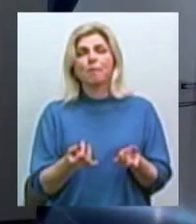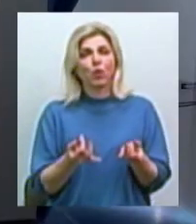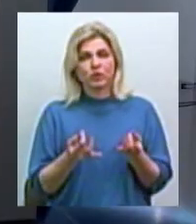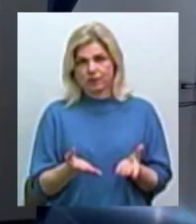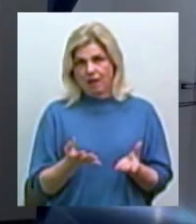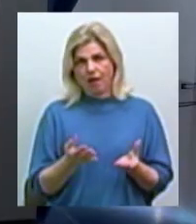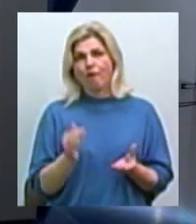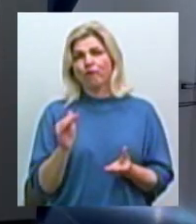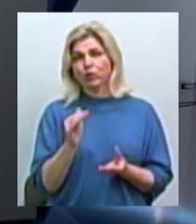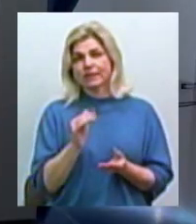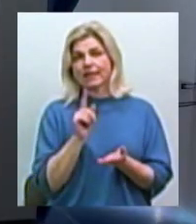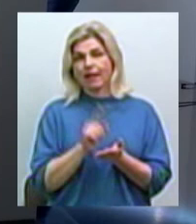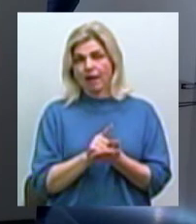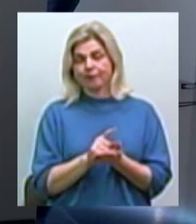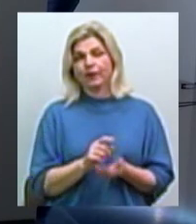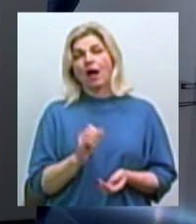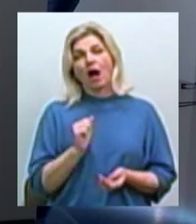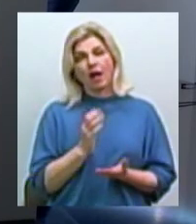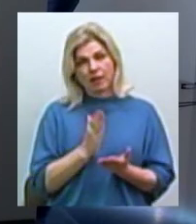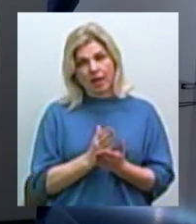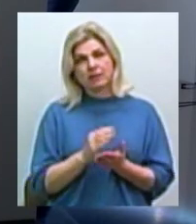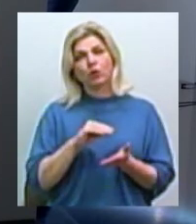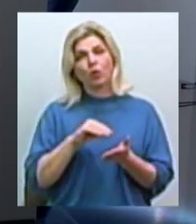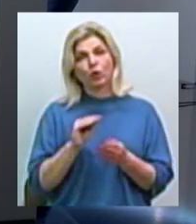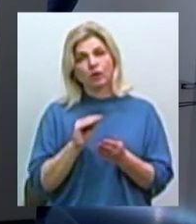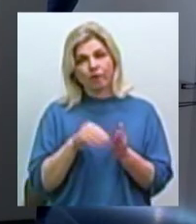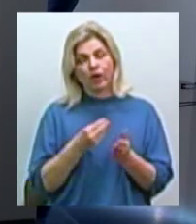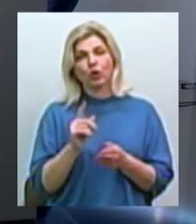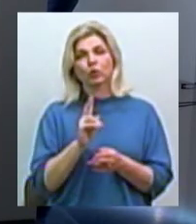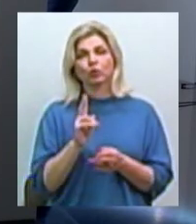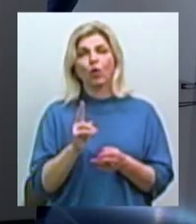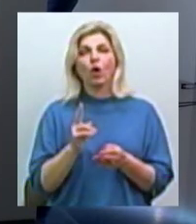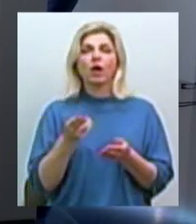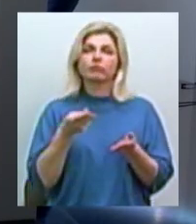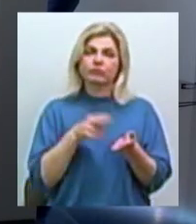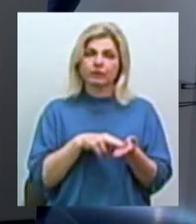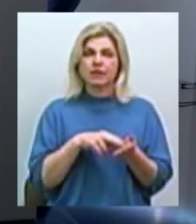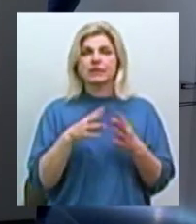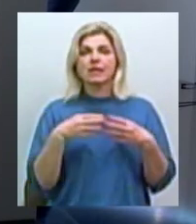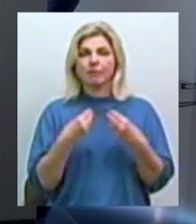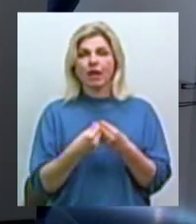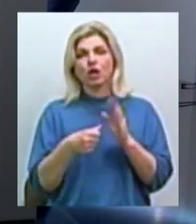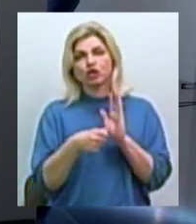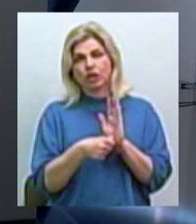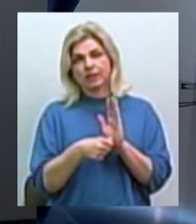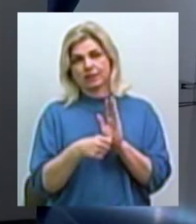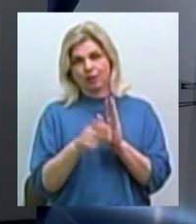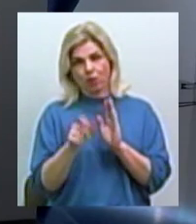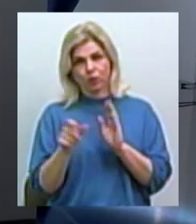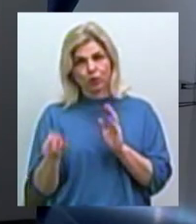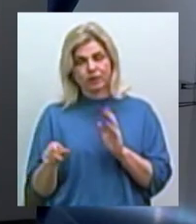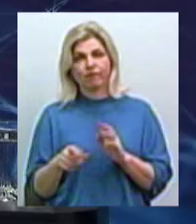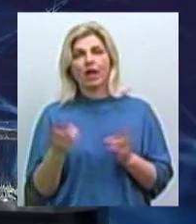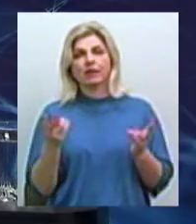найпростіша функція, так. Але ж є випадки, коли приходить реєструвати сім'я із 6 осіб. По-перше,